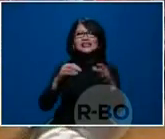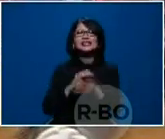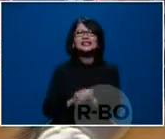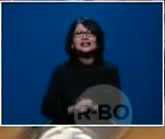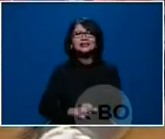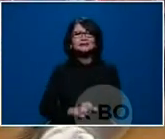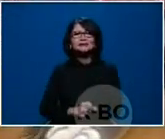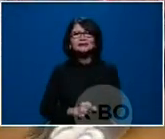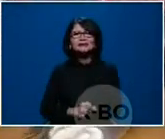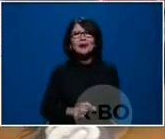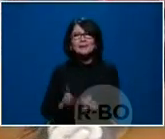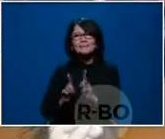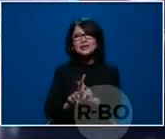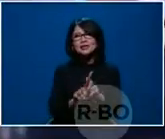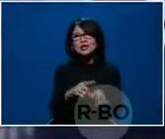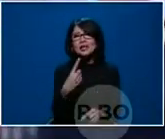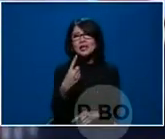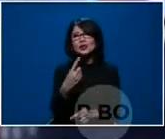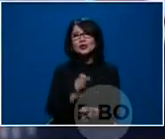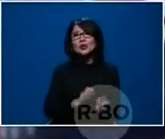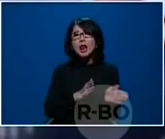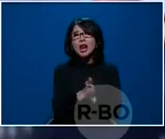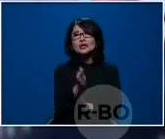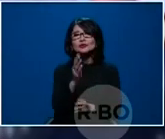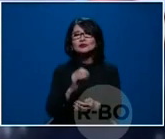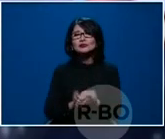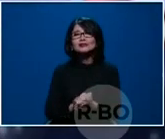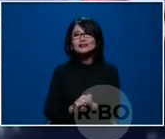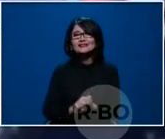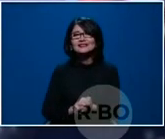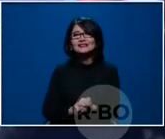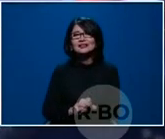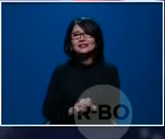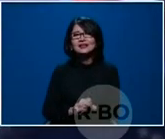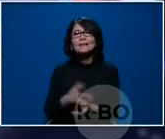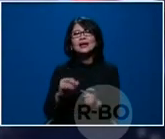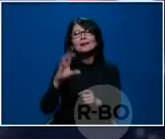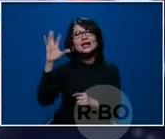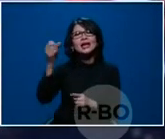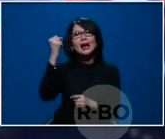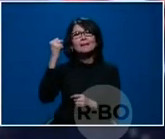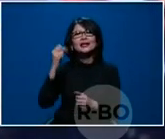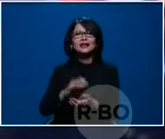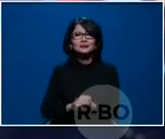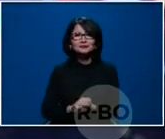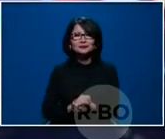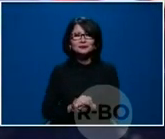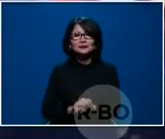paslon 1 langsung saja paslon 1 Anda dapat menanggapi kembali selama 1